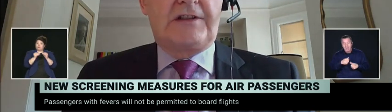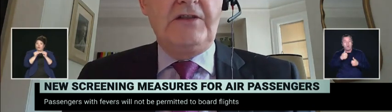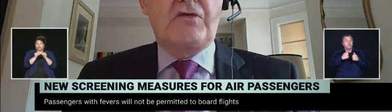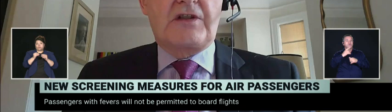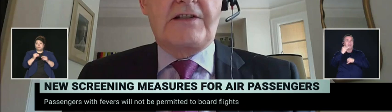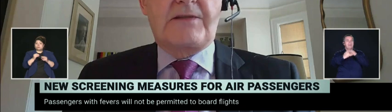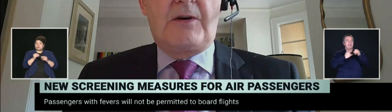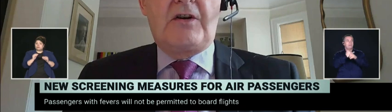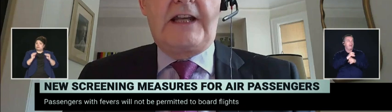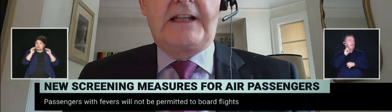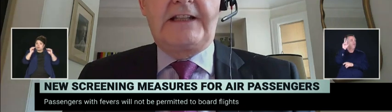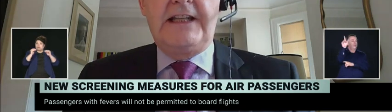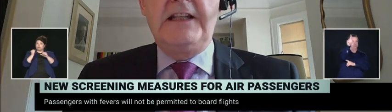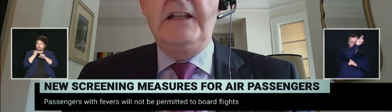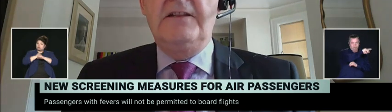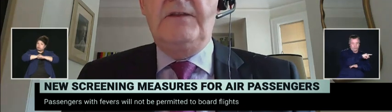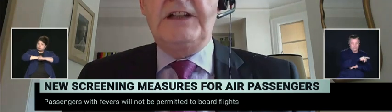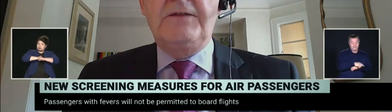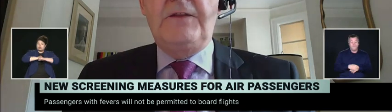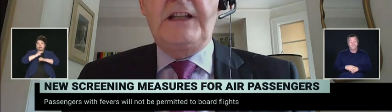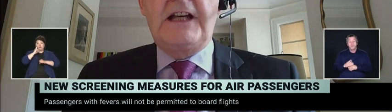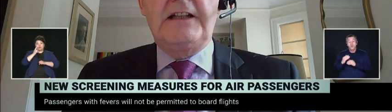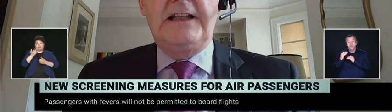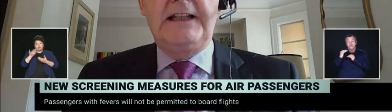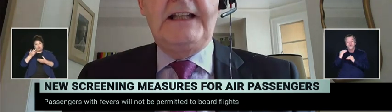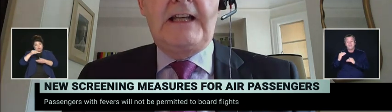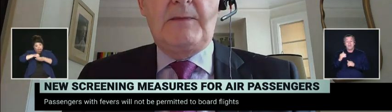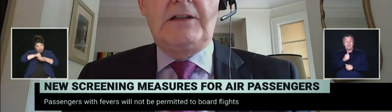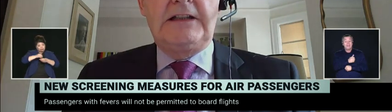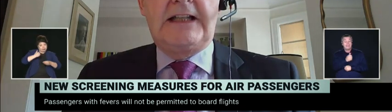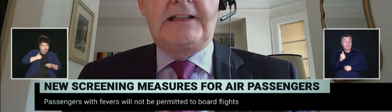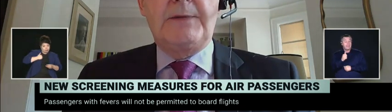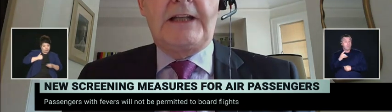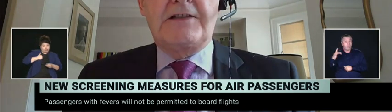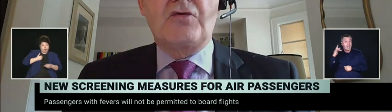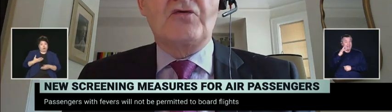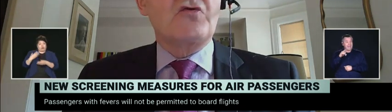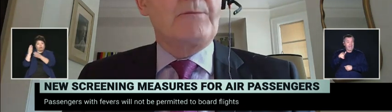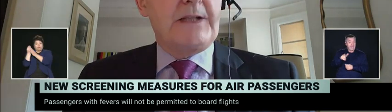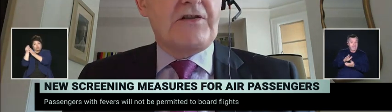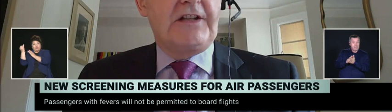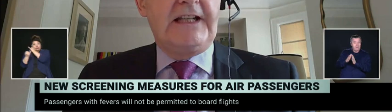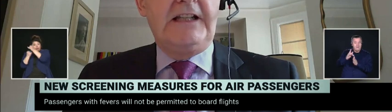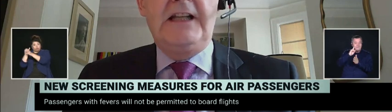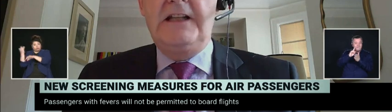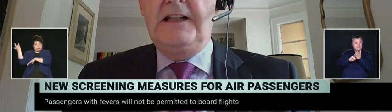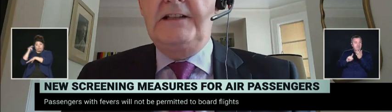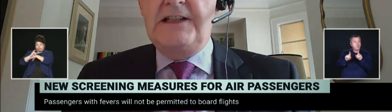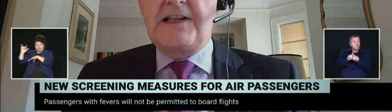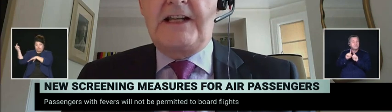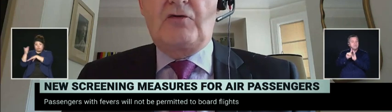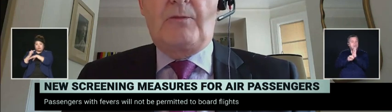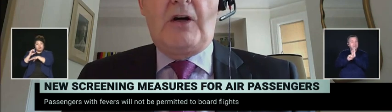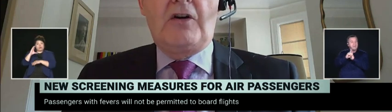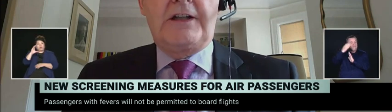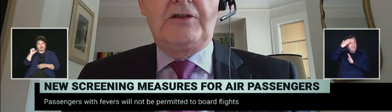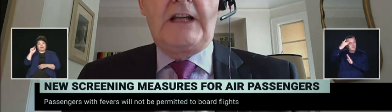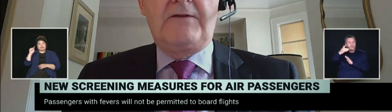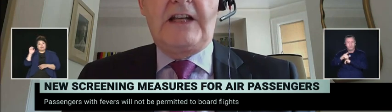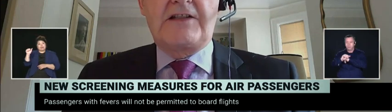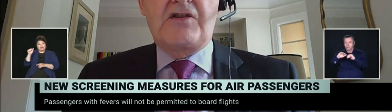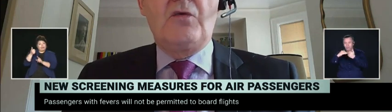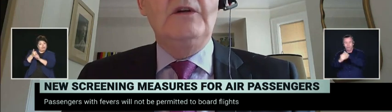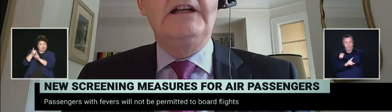de la Sûreté du transport aérien vérifiera également la température du personnel des aéroports